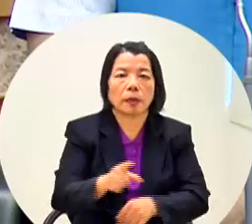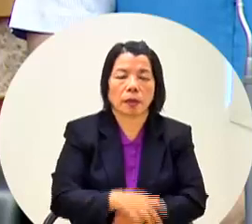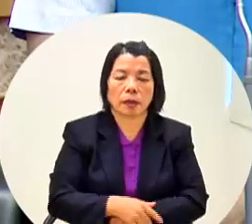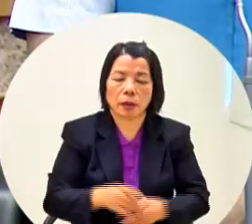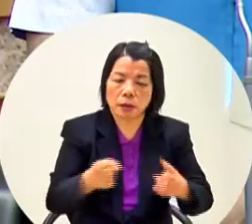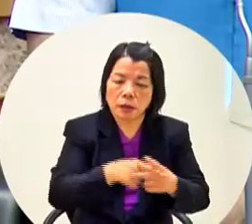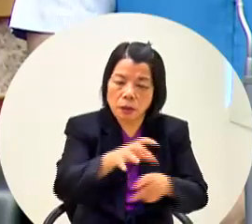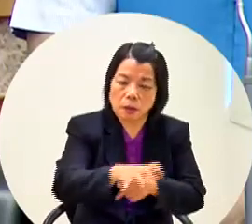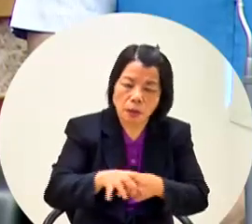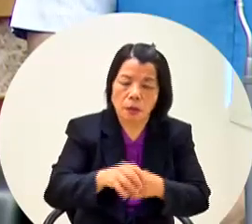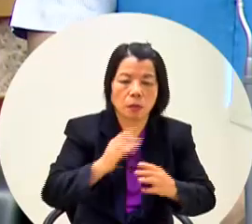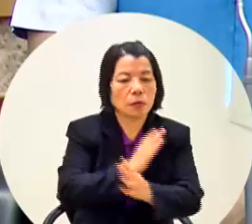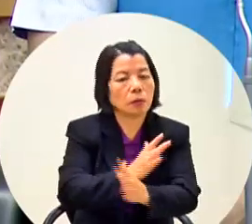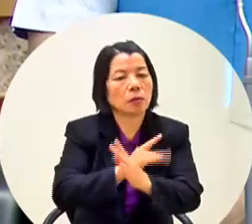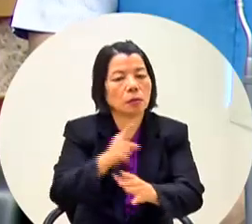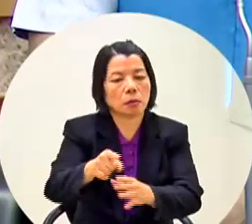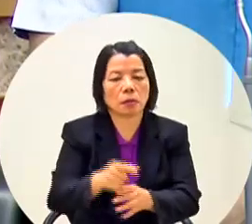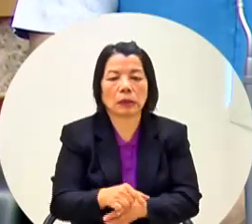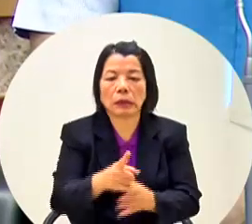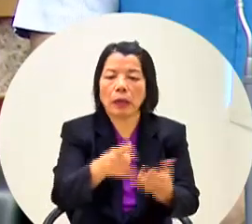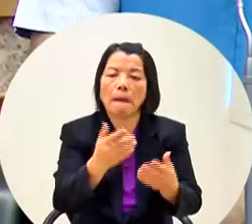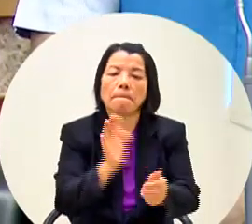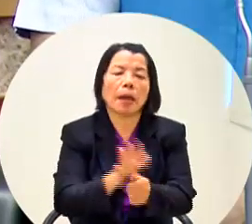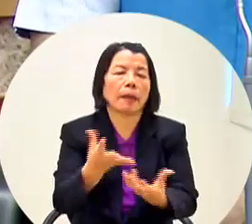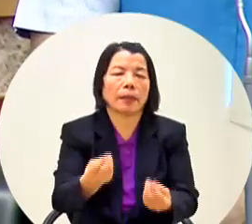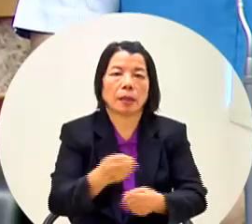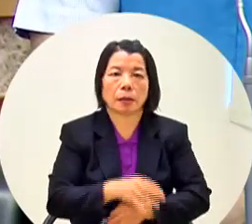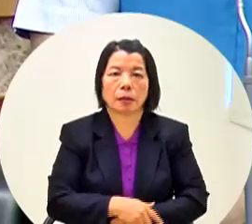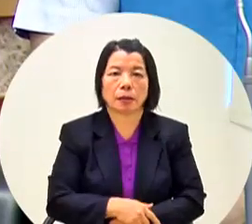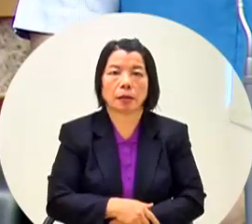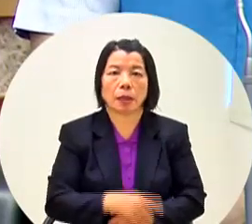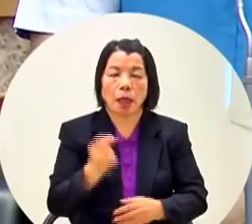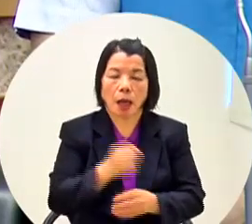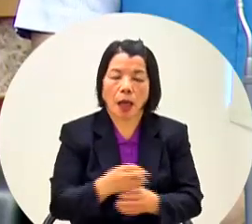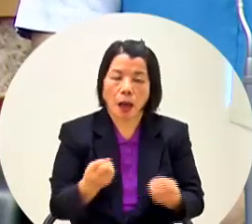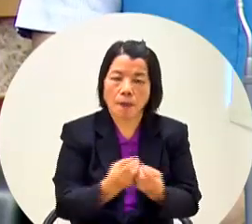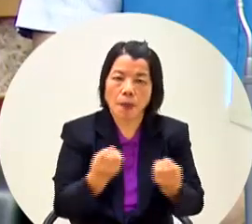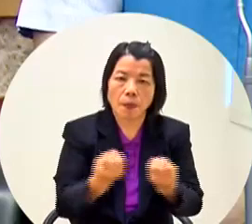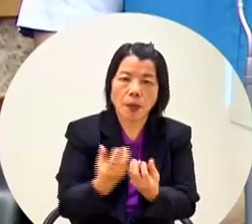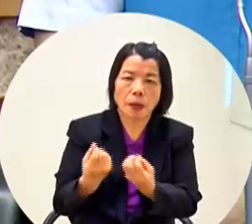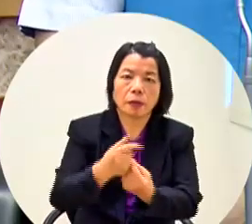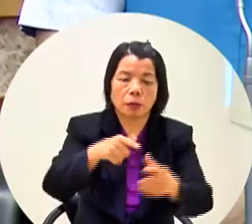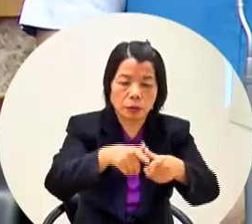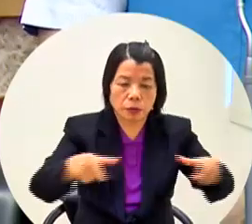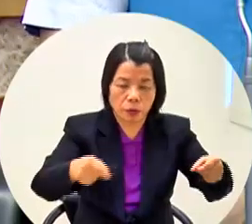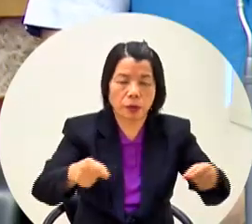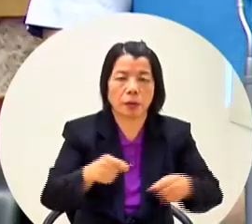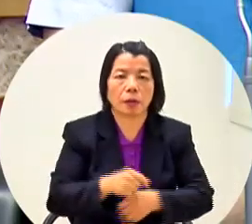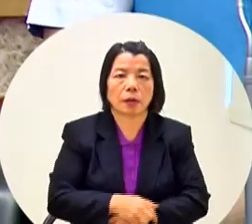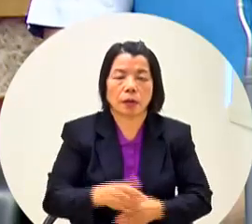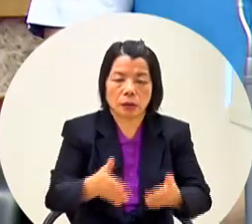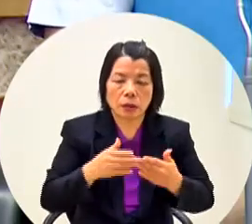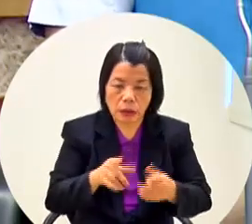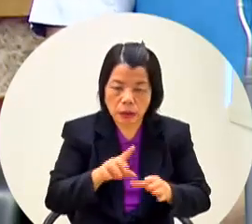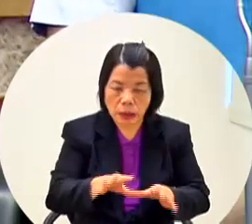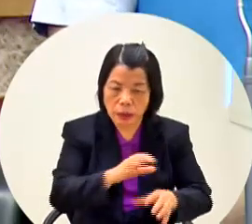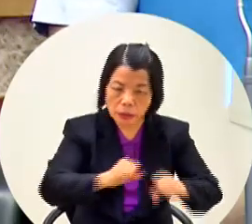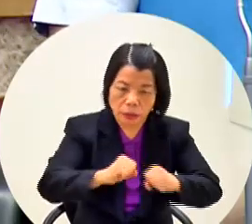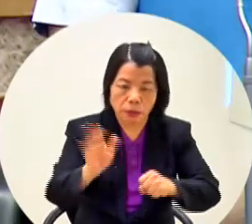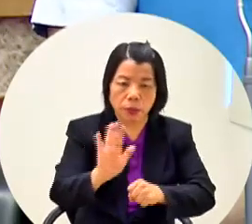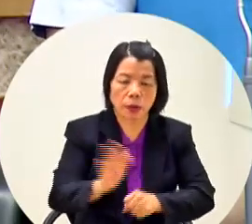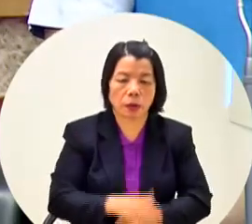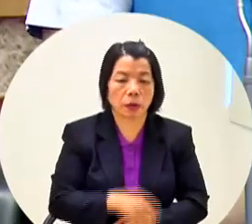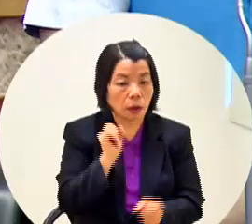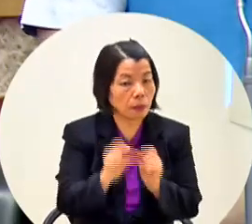是没办法受益。库碰券有它的优点跟缺点，它的乘数效果比较强，但是因为你要消